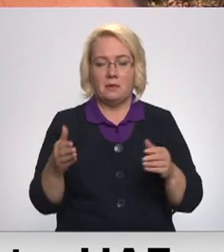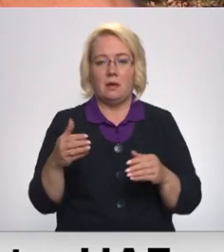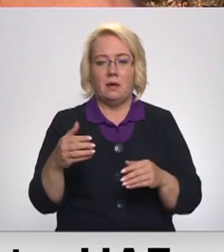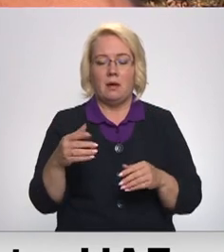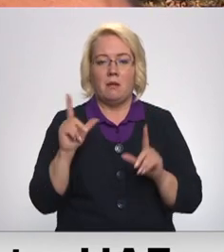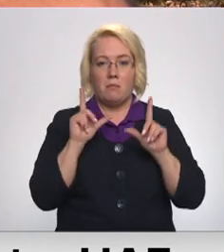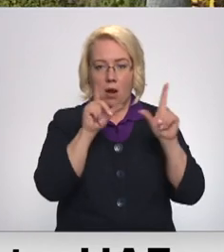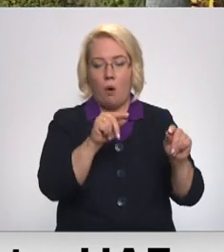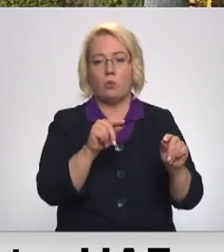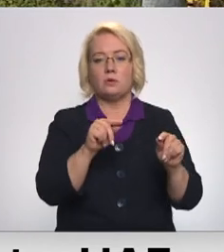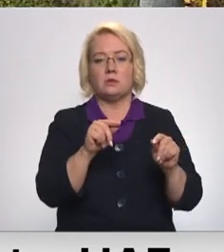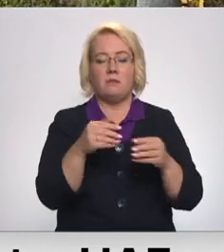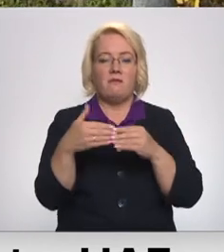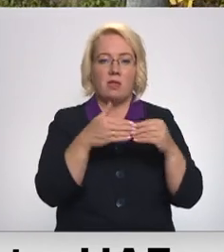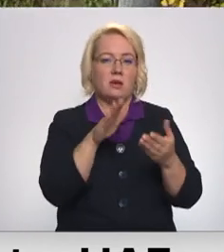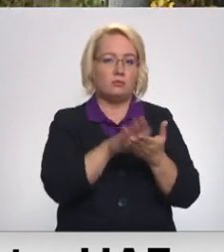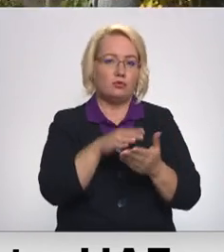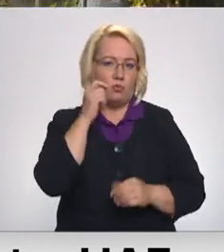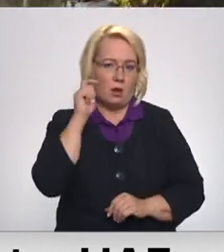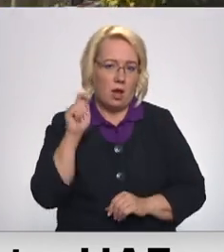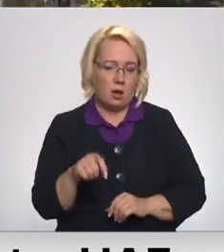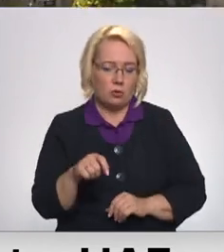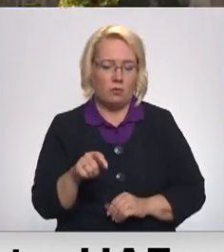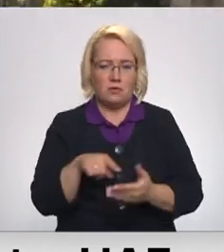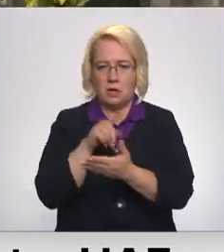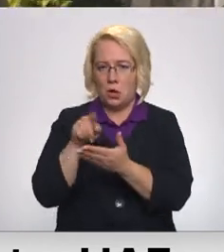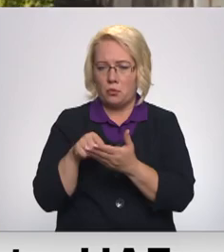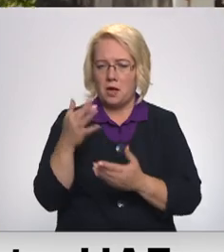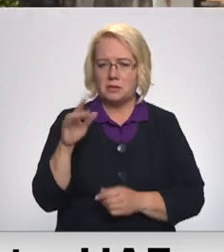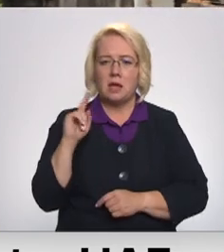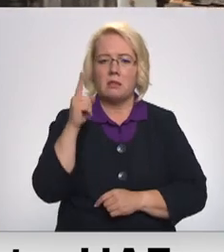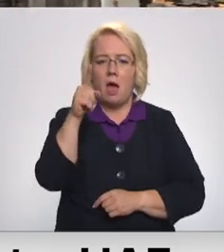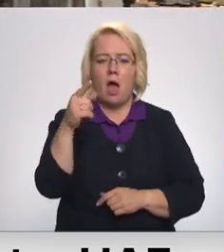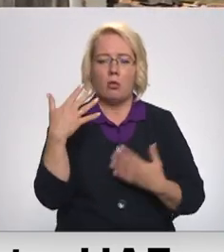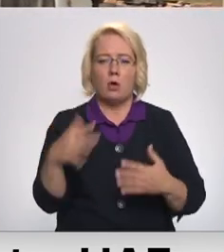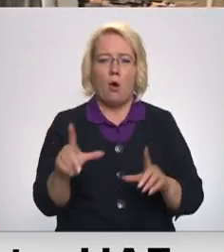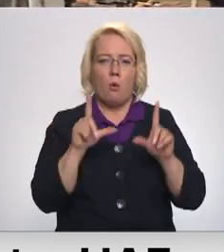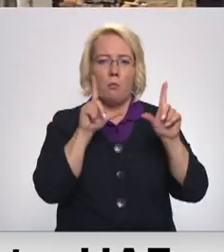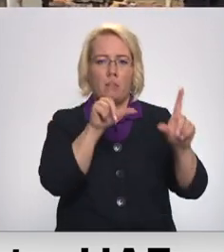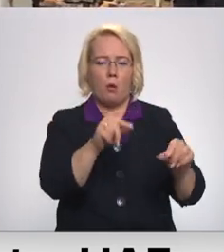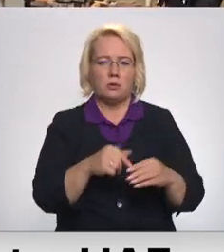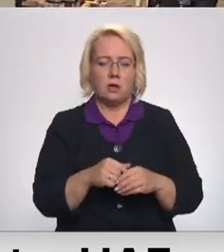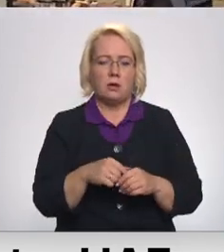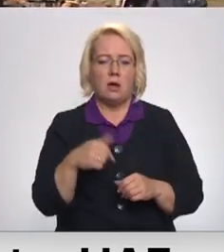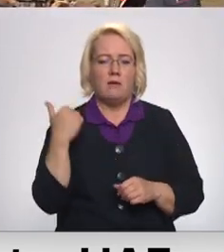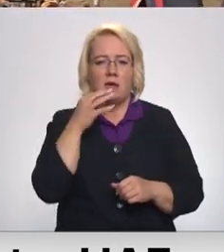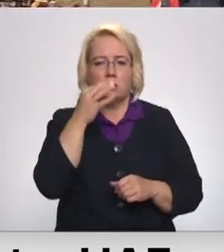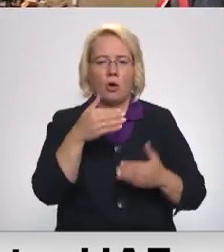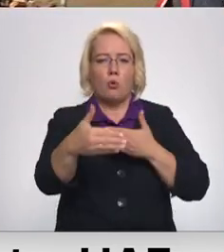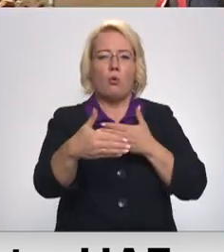brauksim, dzīsim uz Ukrainu. Cik tālu jūs tagad braucat jau ar tā mašīnām? Nav jau vairs tik? Nu, tuvāk